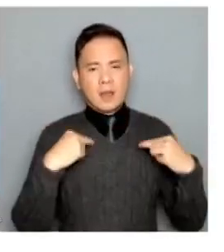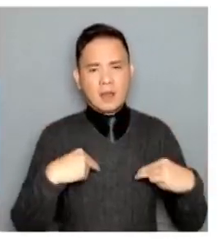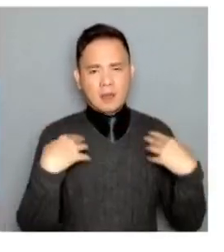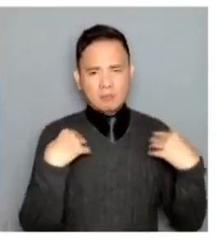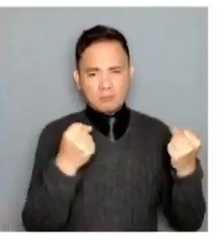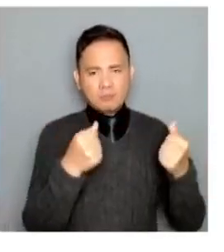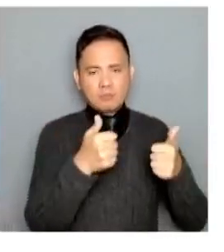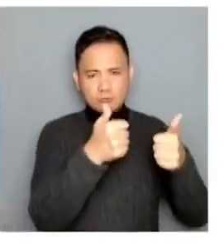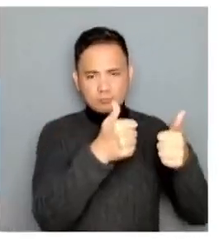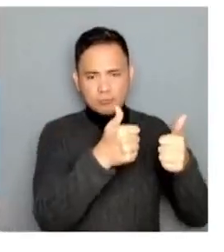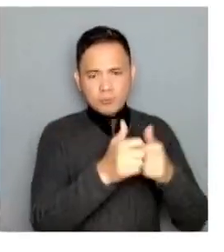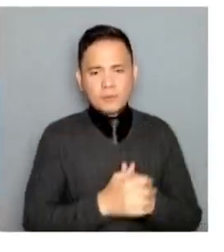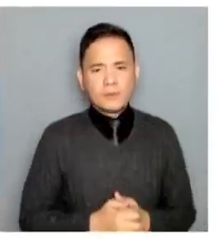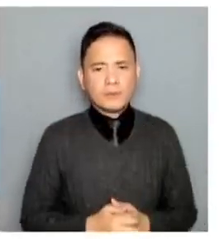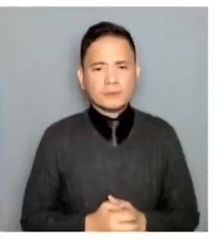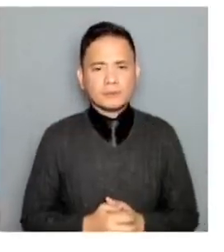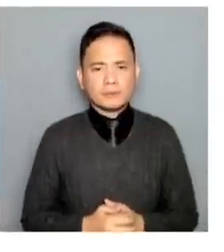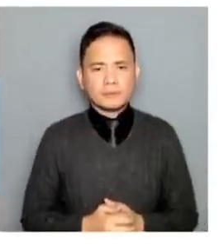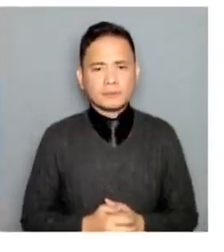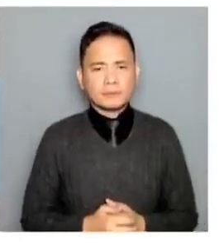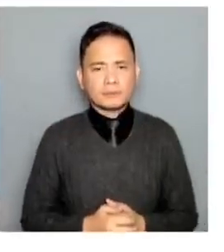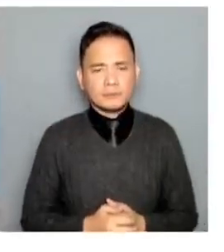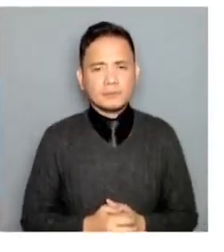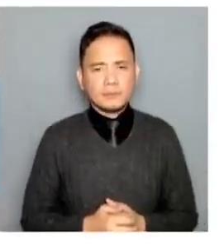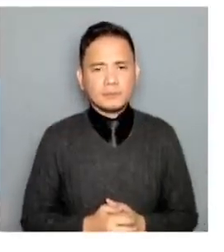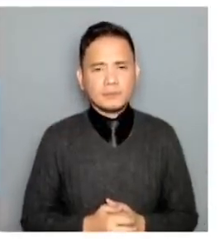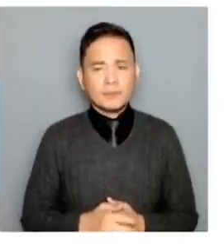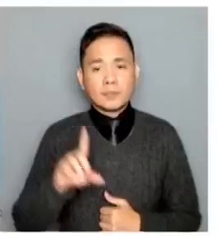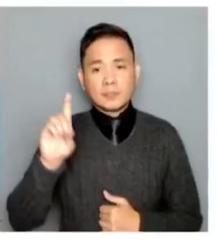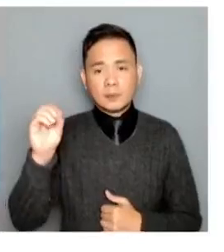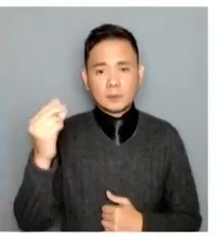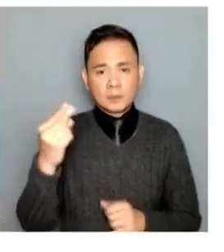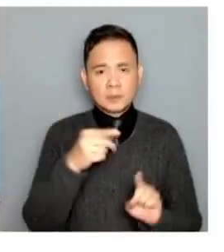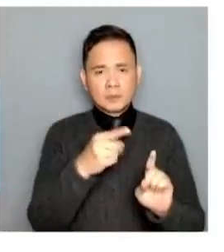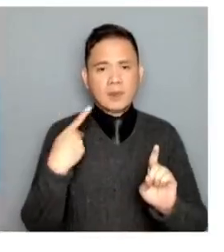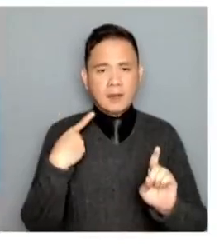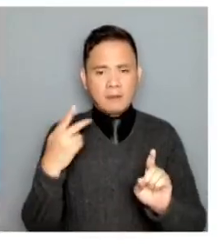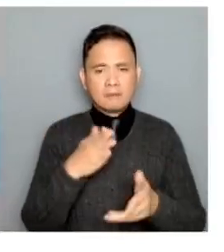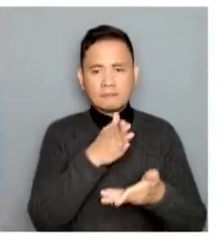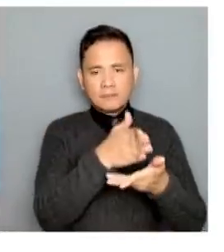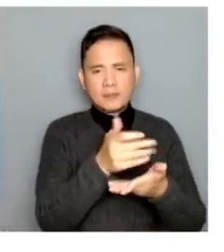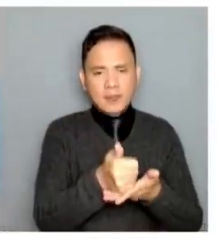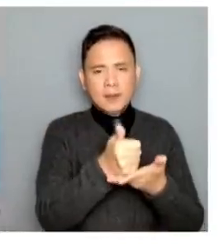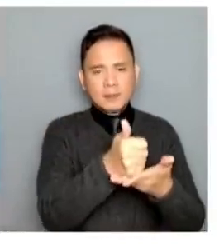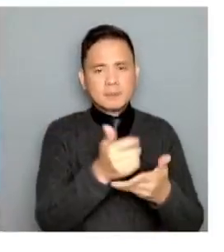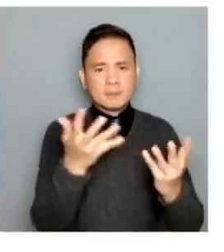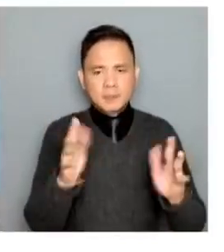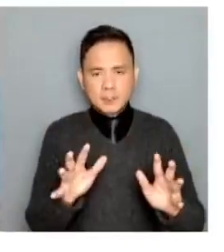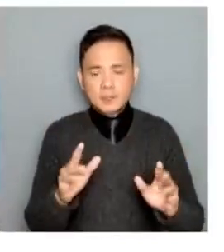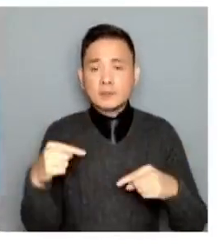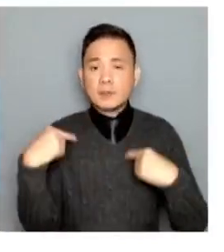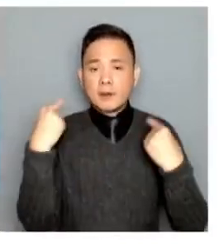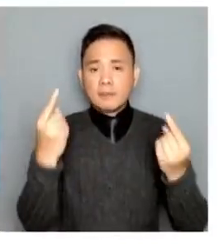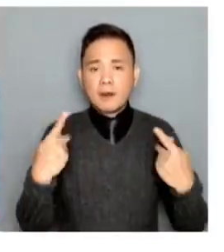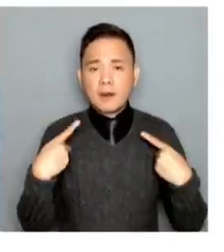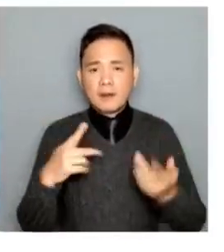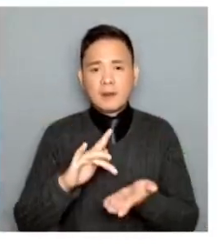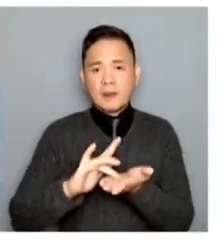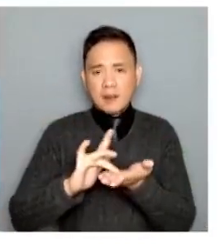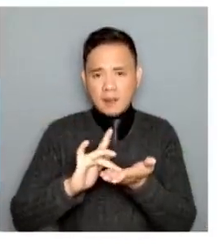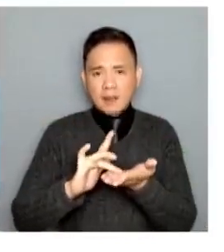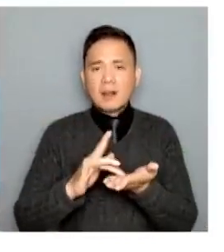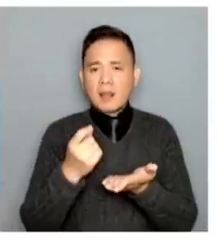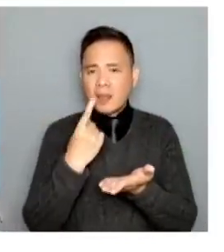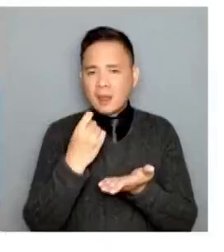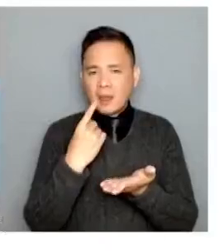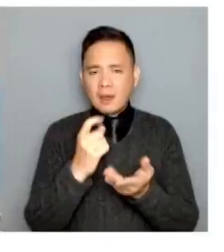po, naayos naman po ng ating MHO. And so far, may mga gamot din po ang DOH na ibinigay